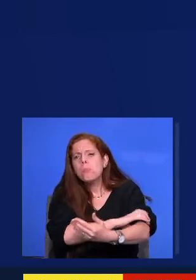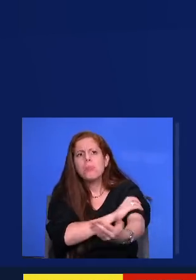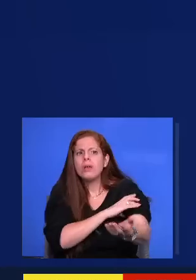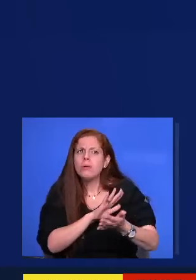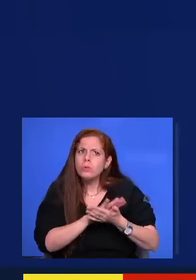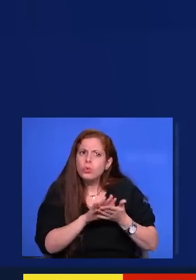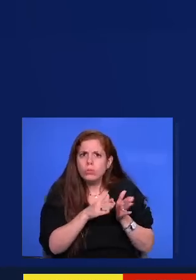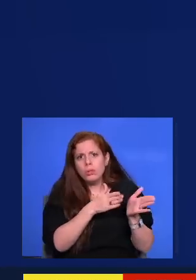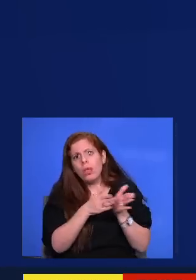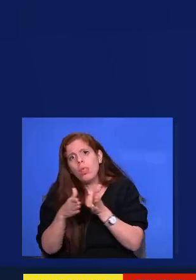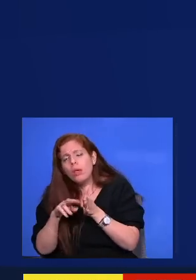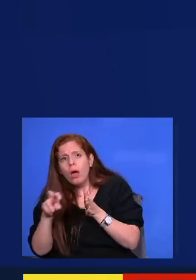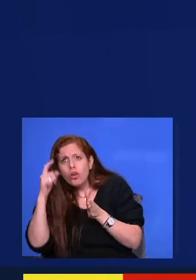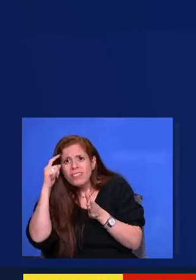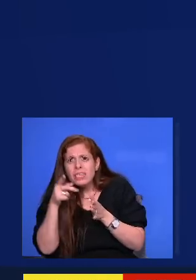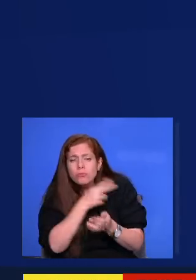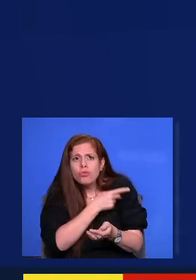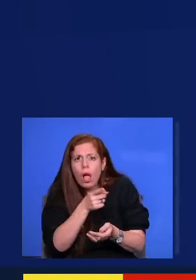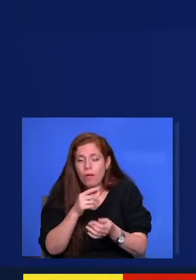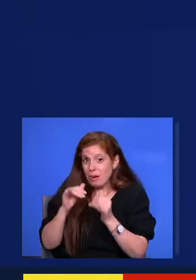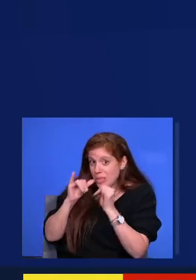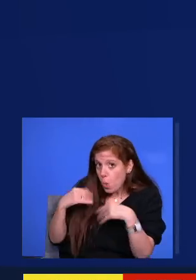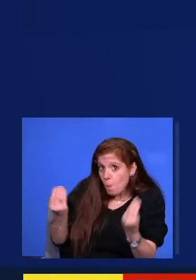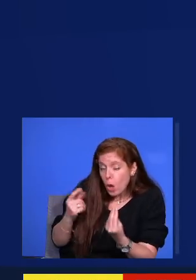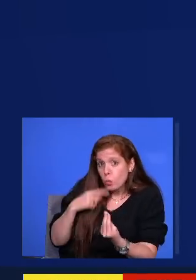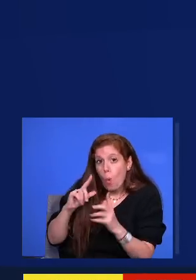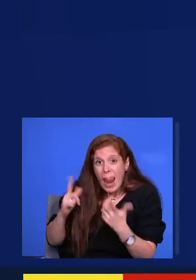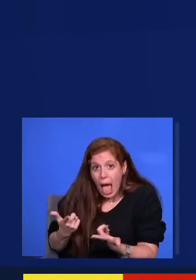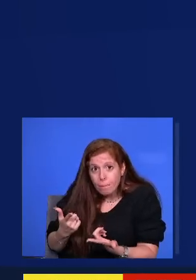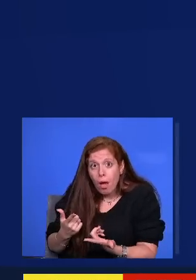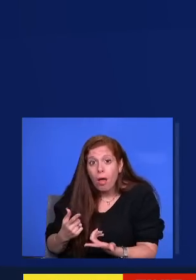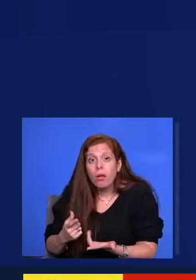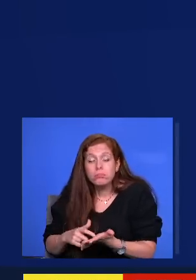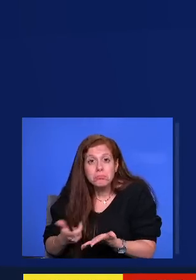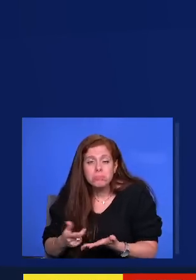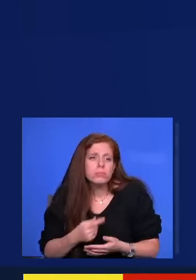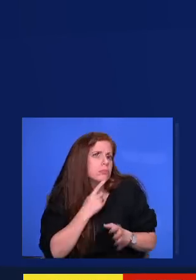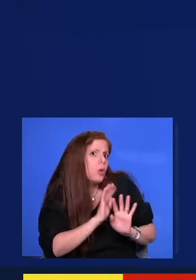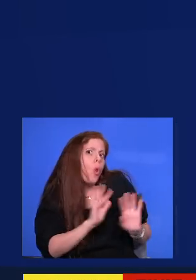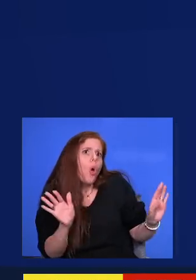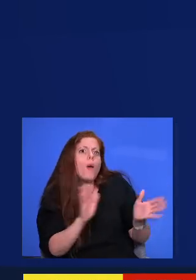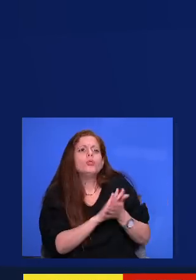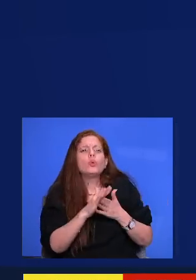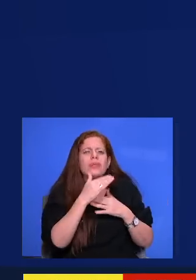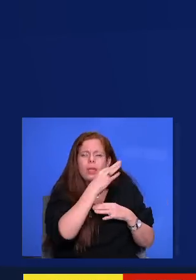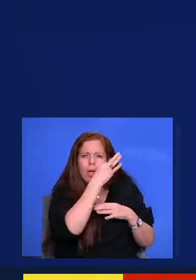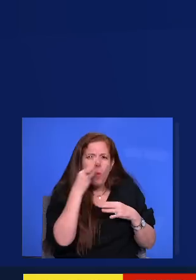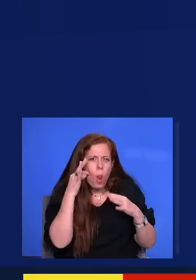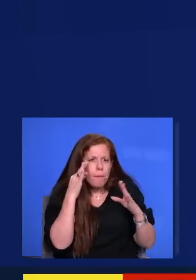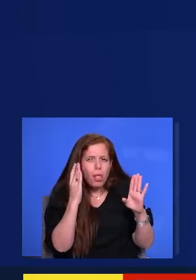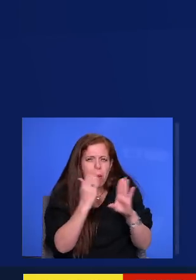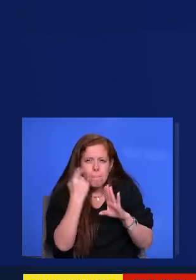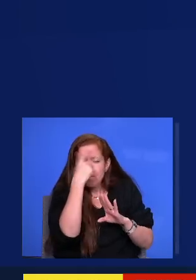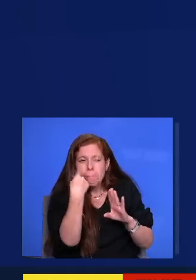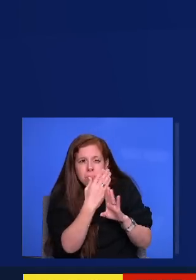איתם לשוליים. אבל הם צעקו משהו? הם אמרו למה הם עושים את זה? לא, פשוט הרעולי פלים קפצו לאוטו, ואז הם